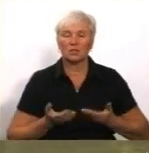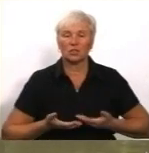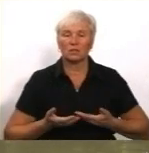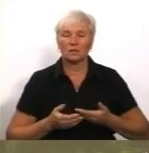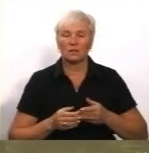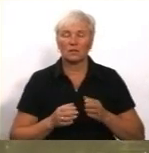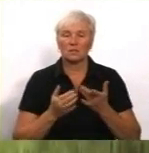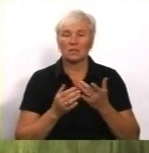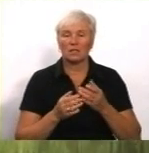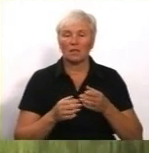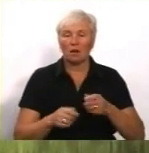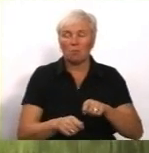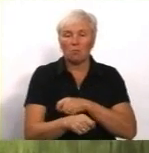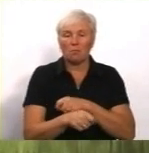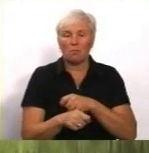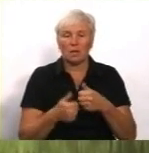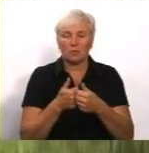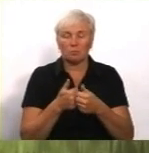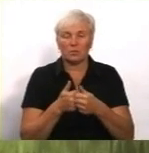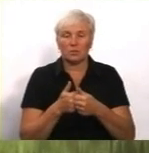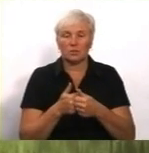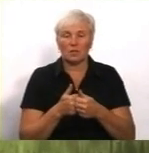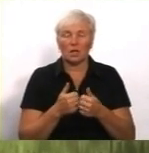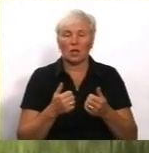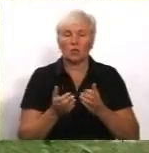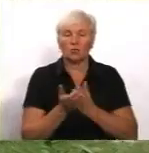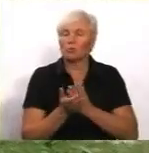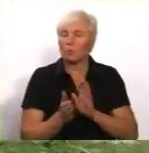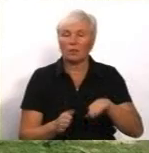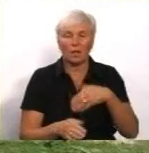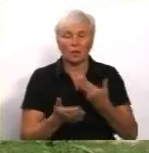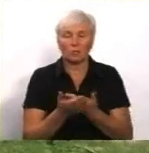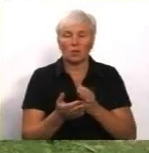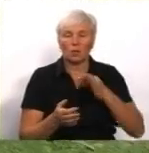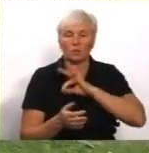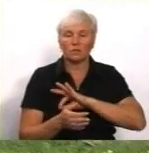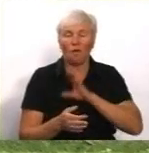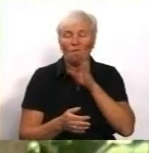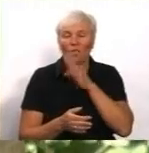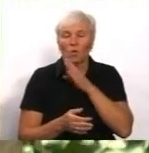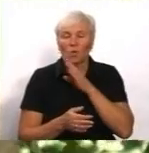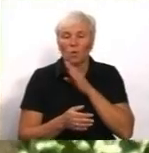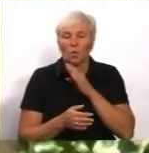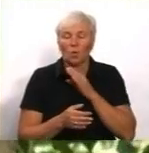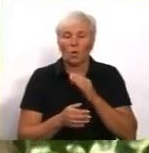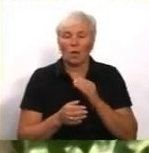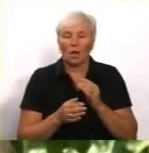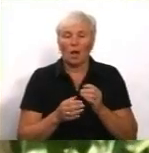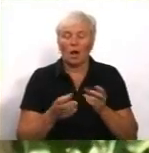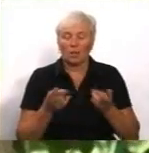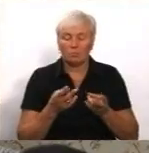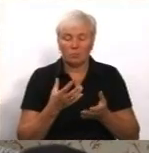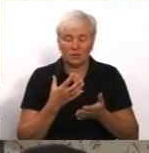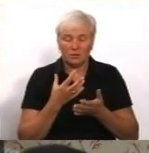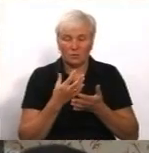метрів до ставка, Погребищенська держпродспоживслужба не рекомендувала користуватися криничною водою, а брати зі свердловини. На